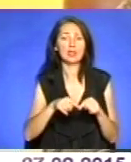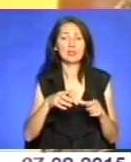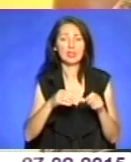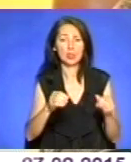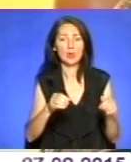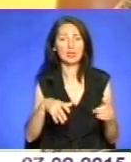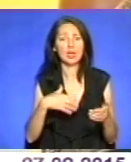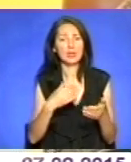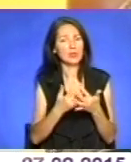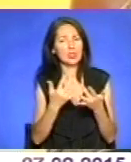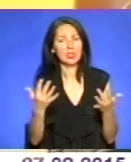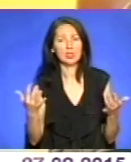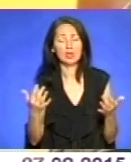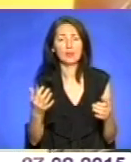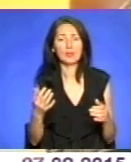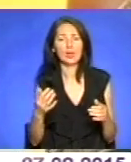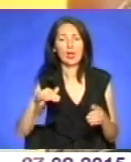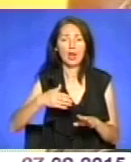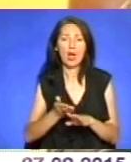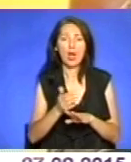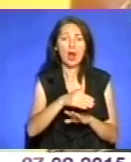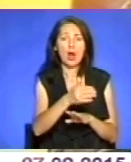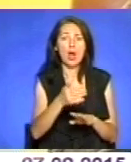різні багато версій. І стосовно того, що